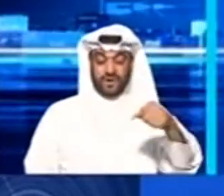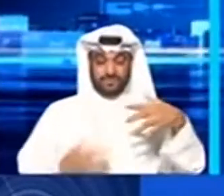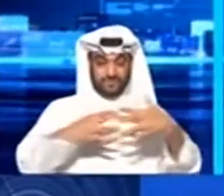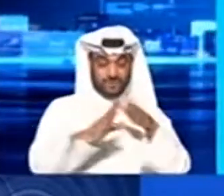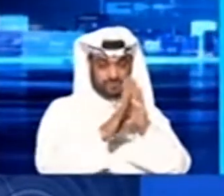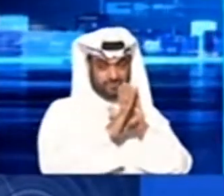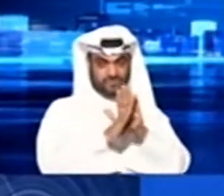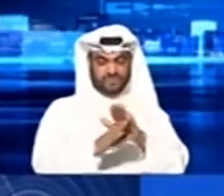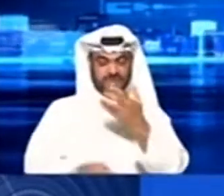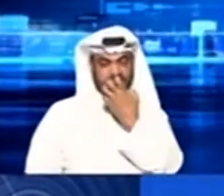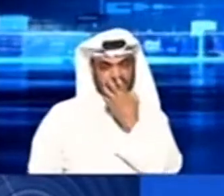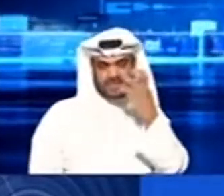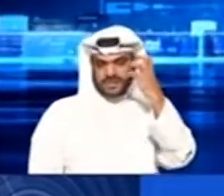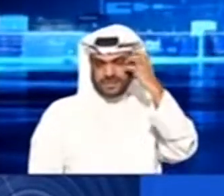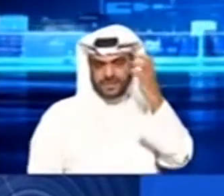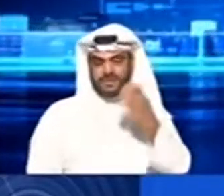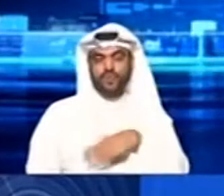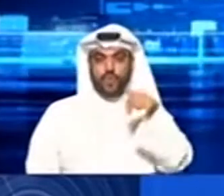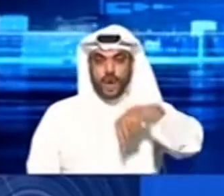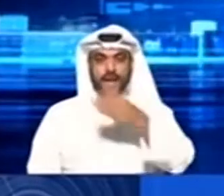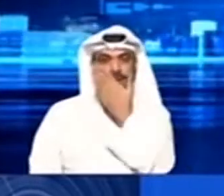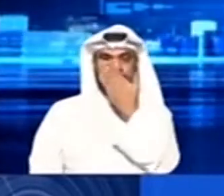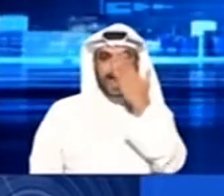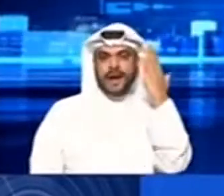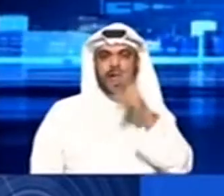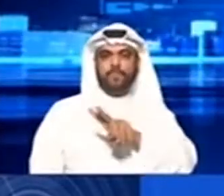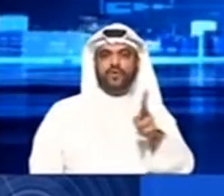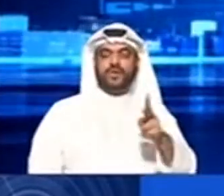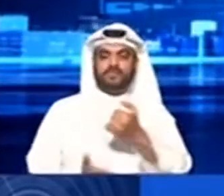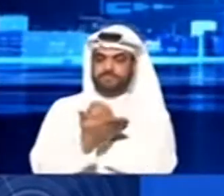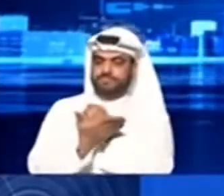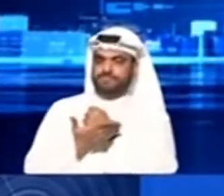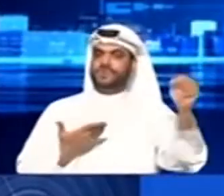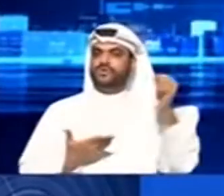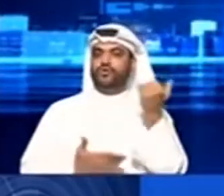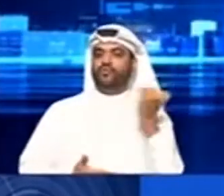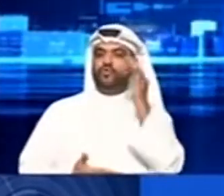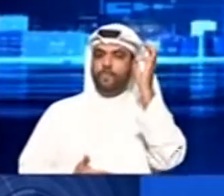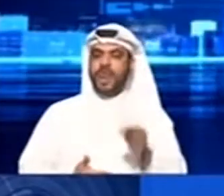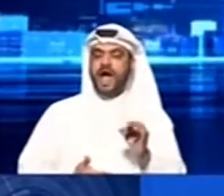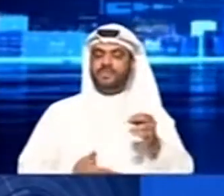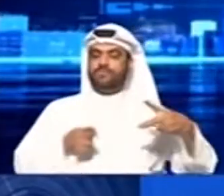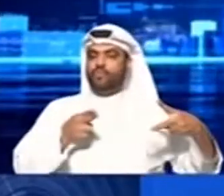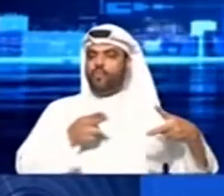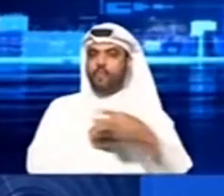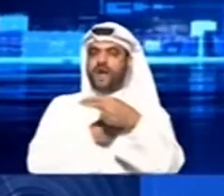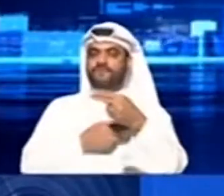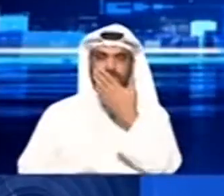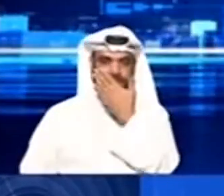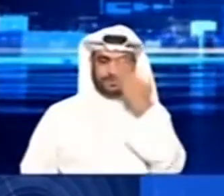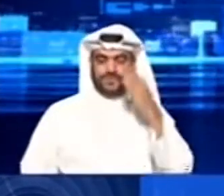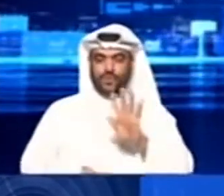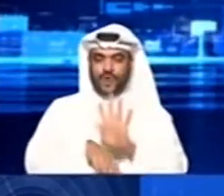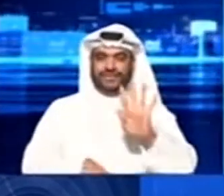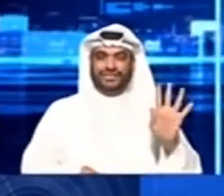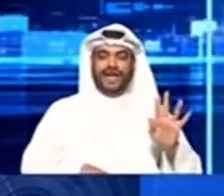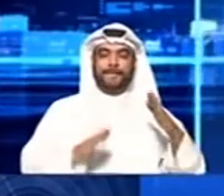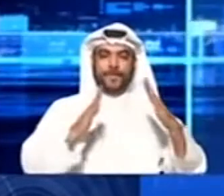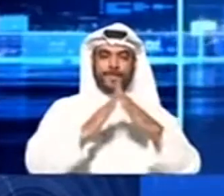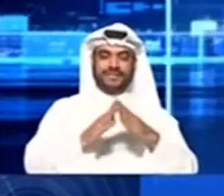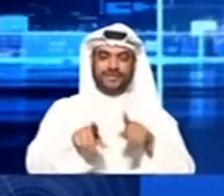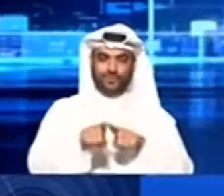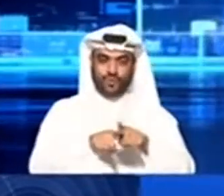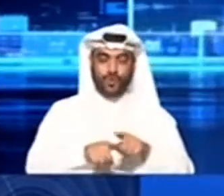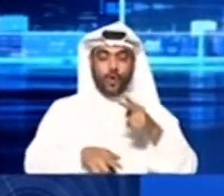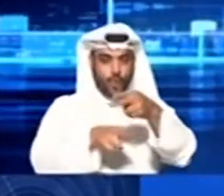مواجهة العنف والإرهاب بكافة أشكاله ليتحقق الأمن والطمأنينة لأبناء الشعب المصري الشقيق، مؤكدا